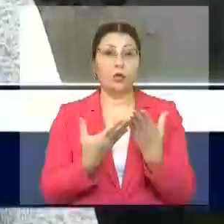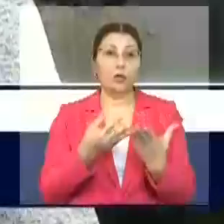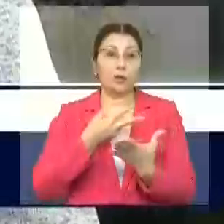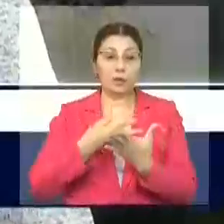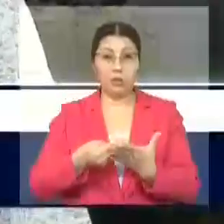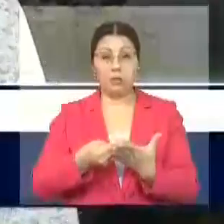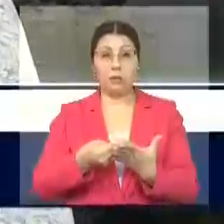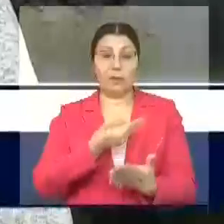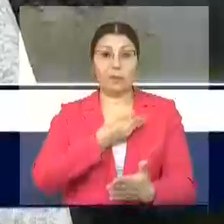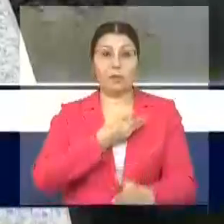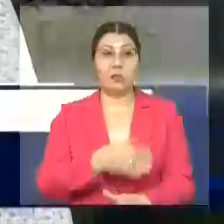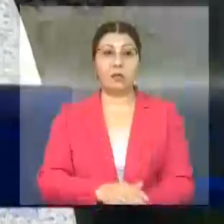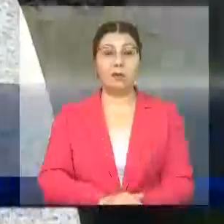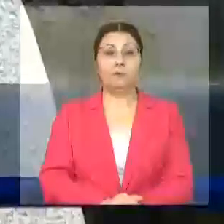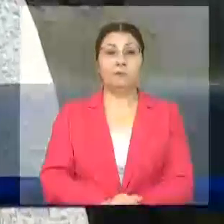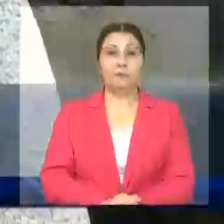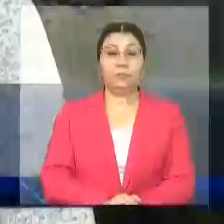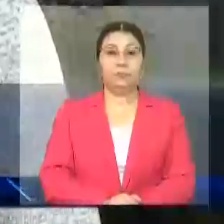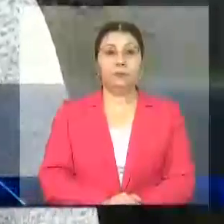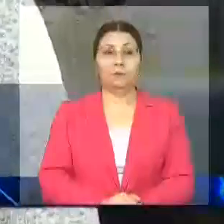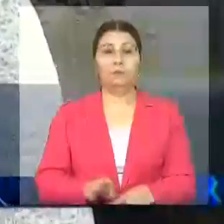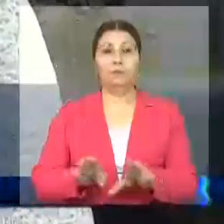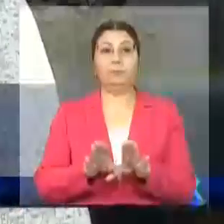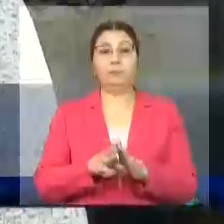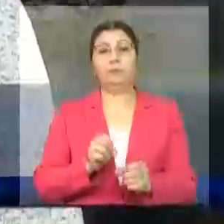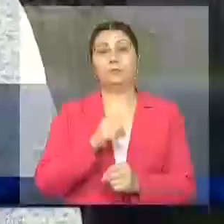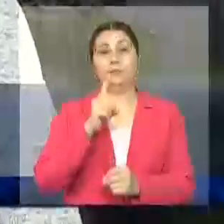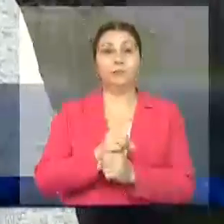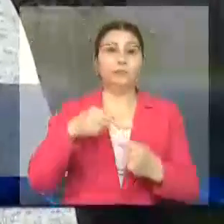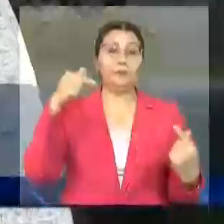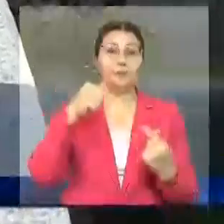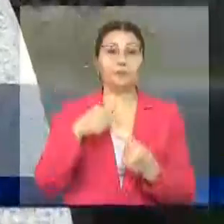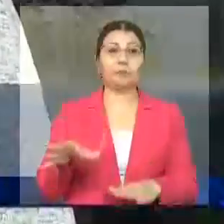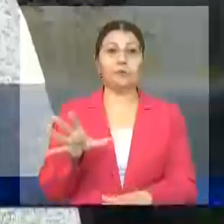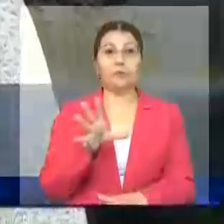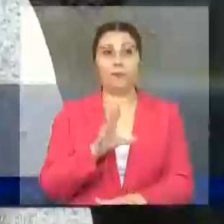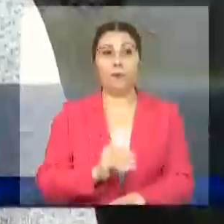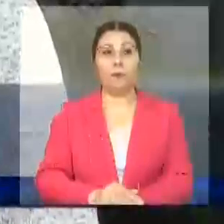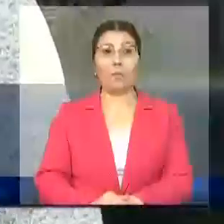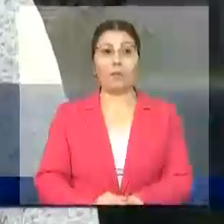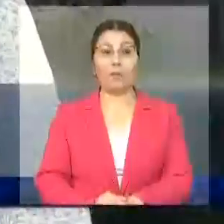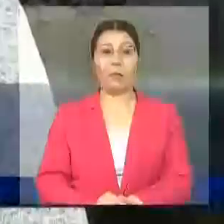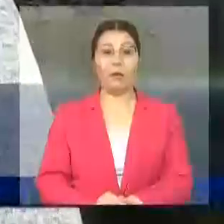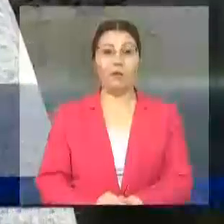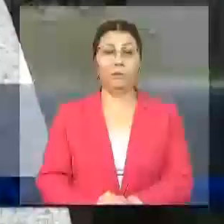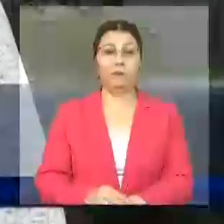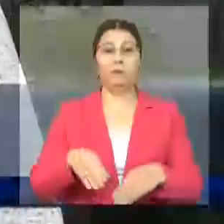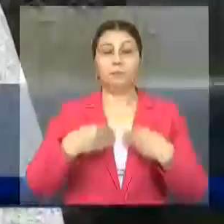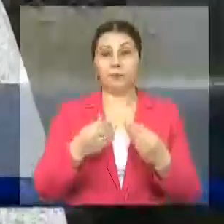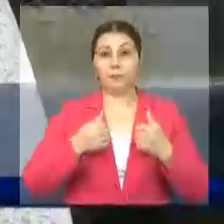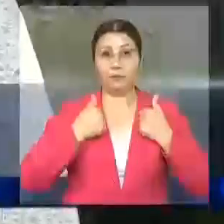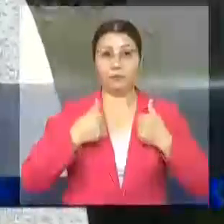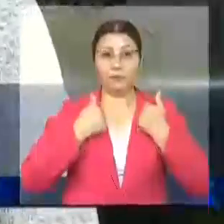гүлдеп тұрған бұталарды сұрайды. Солардың сұрауы бойынша енді баршылықта сол беруге